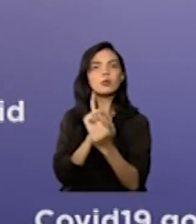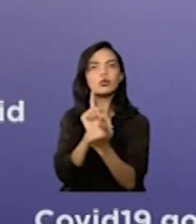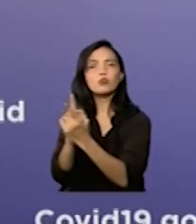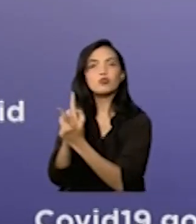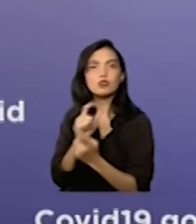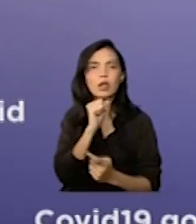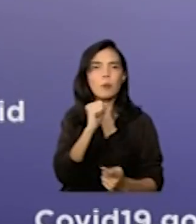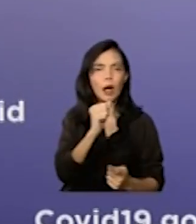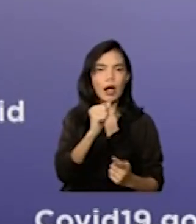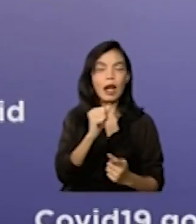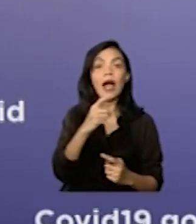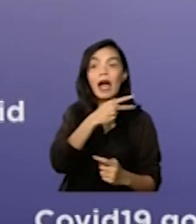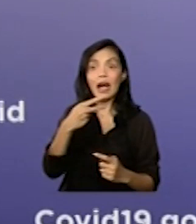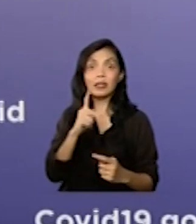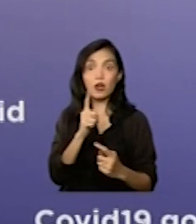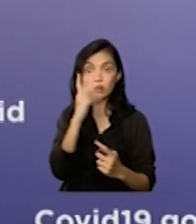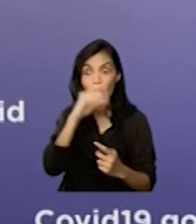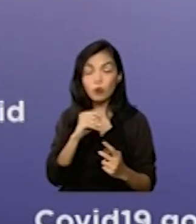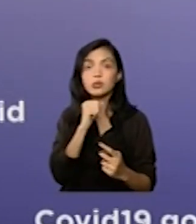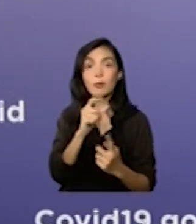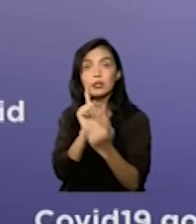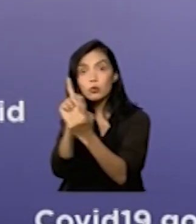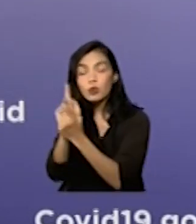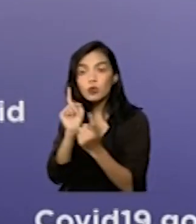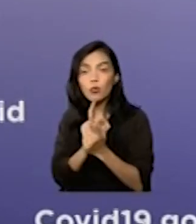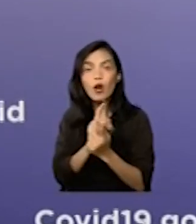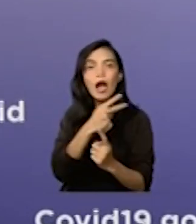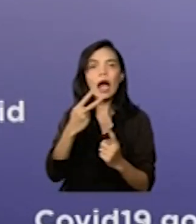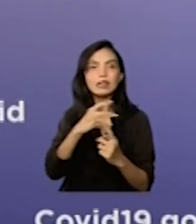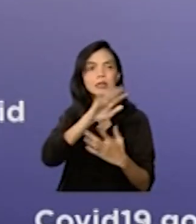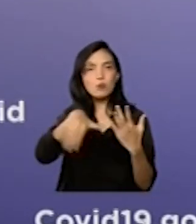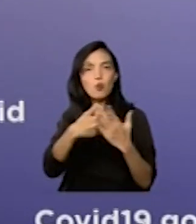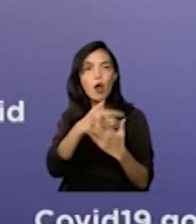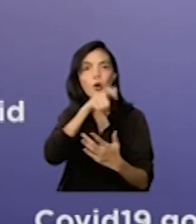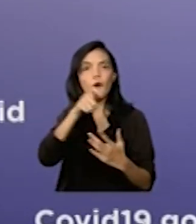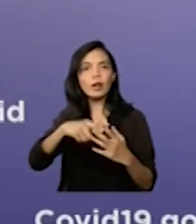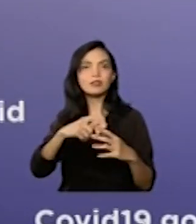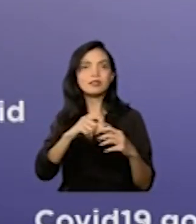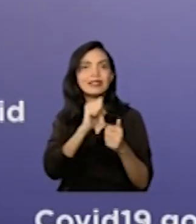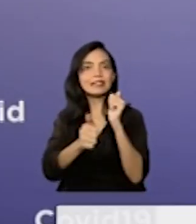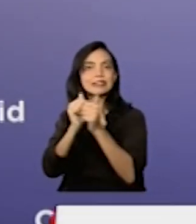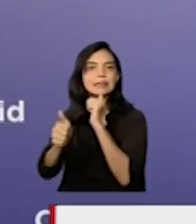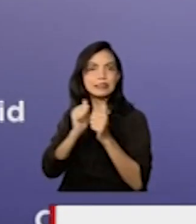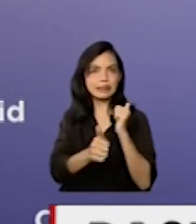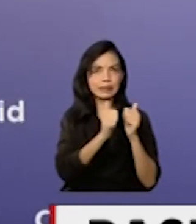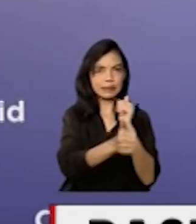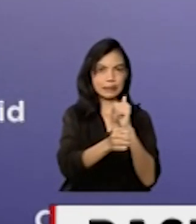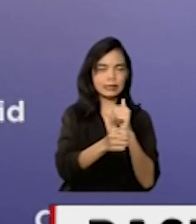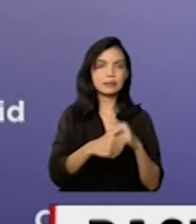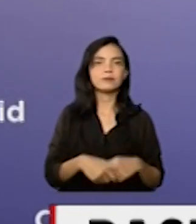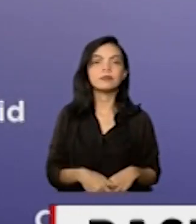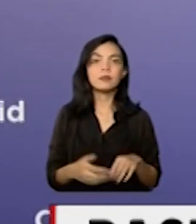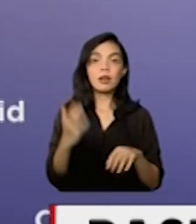dilakukan pemeriksaan secara keseluruhan dari kegiatan ini. Hari ini saya akan